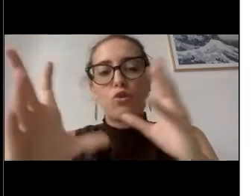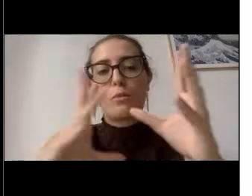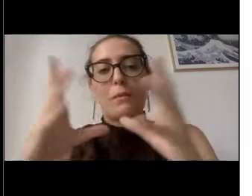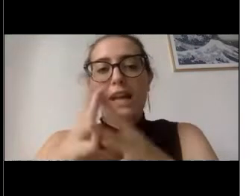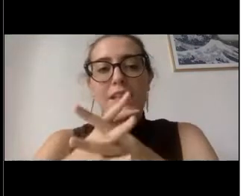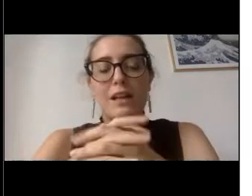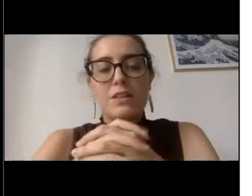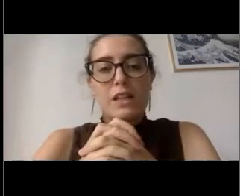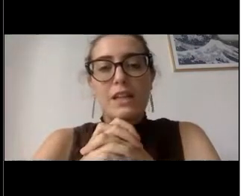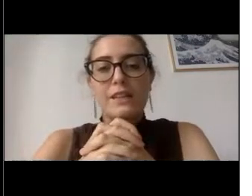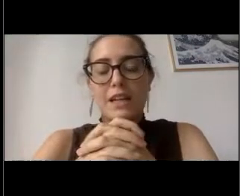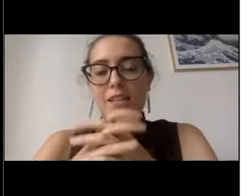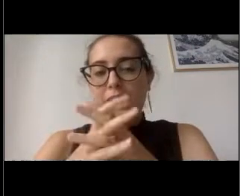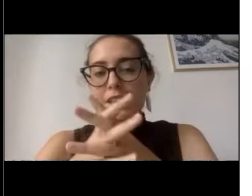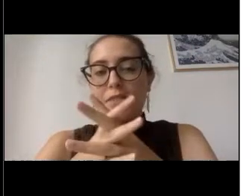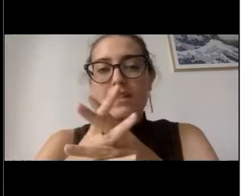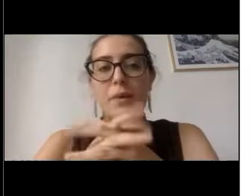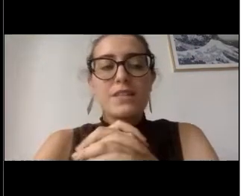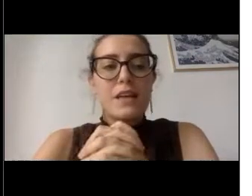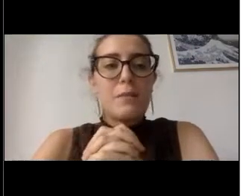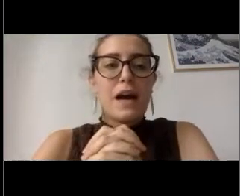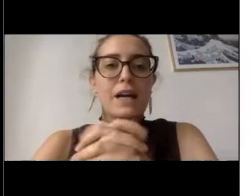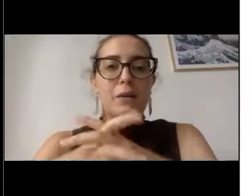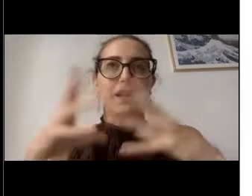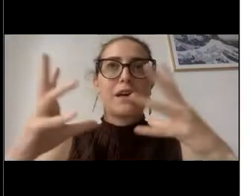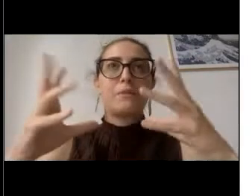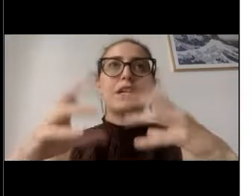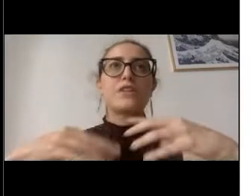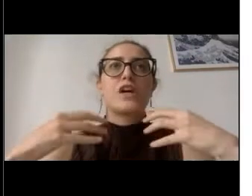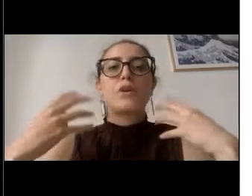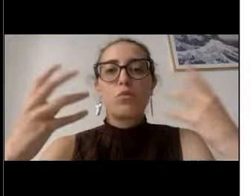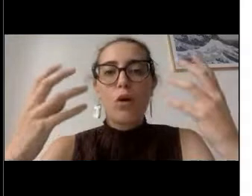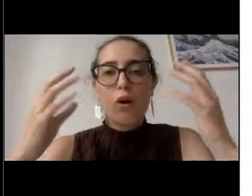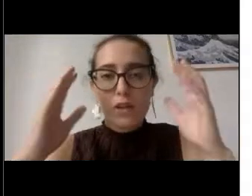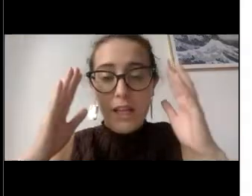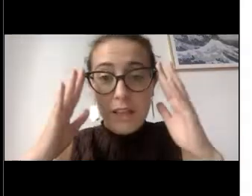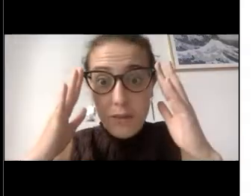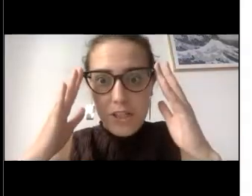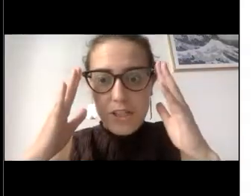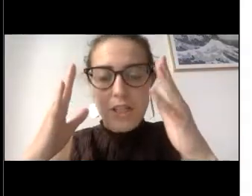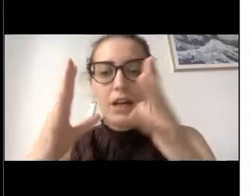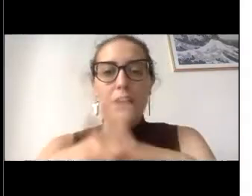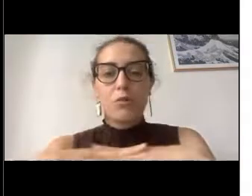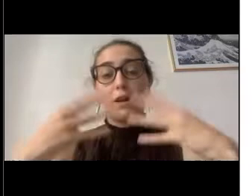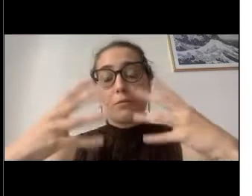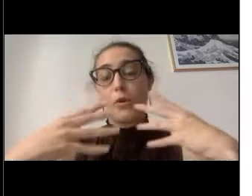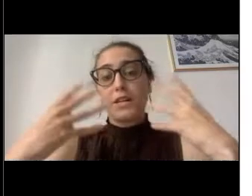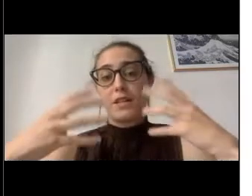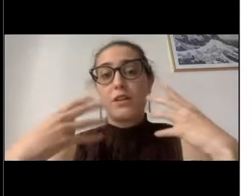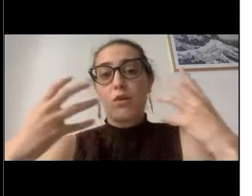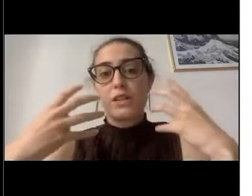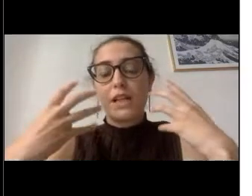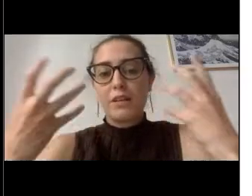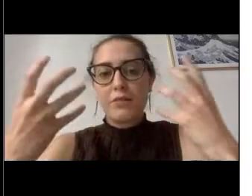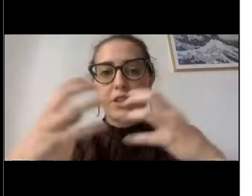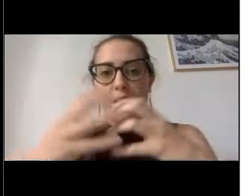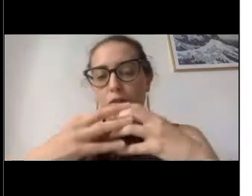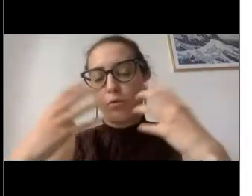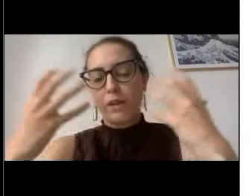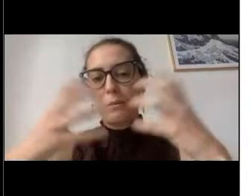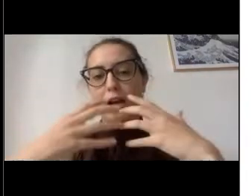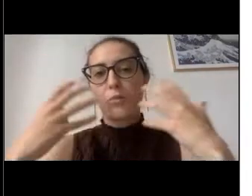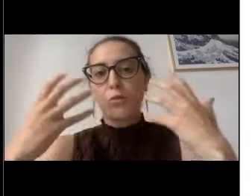non solo per parlare della storia della direttiva in sé per sé ma anche per capire diciamo il ruolo degli edifici quale può essere il ruolo degli